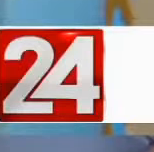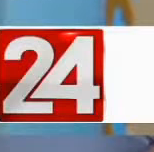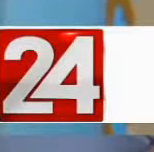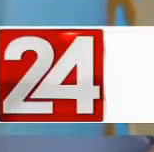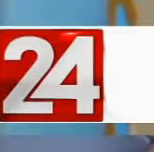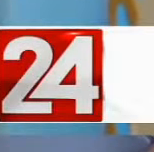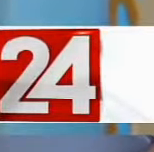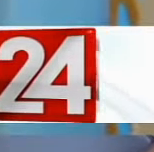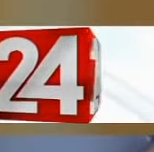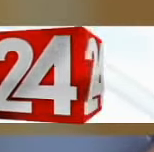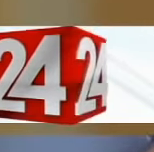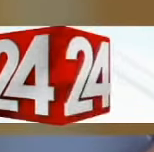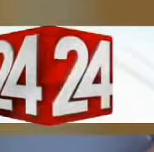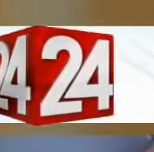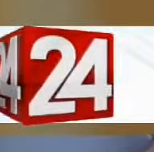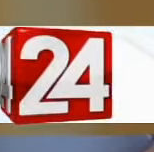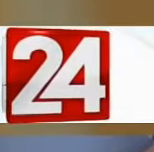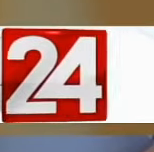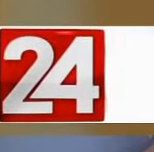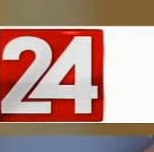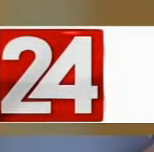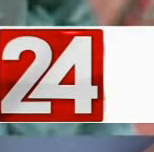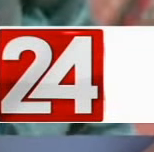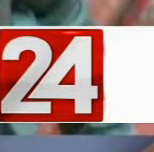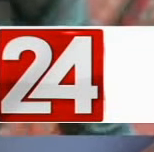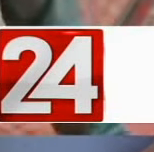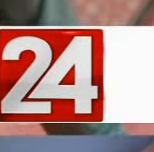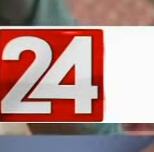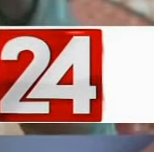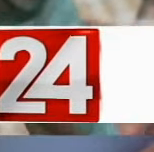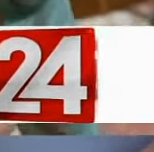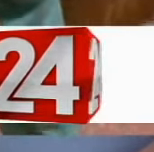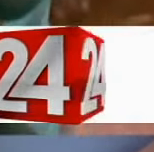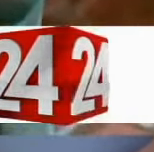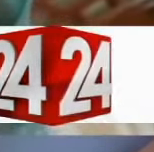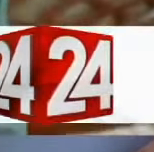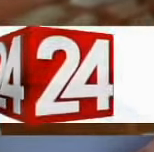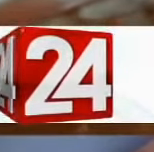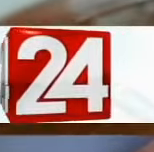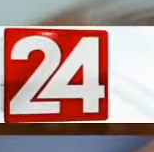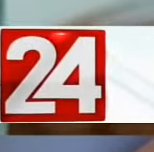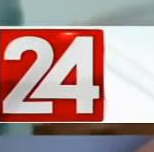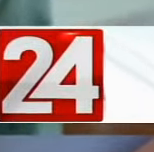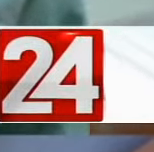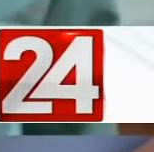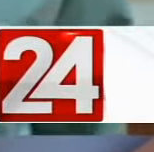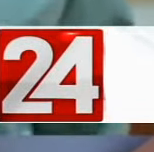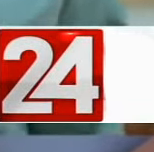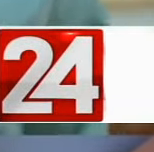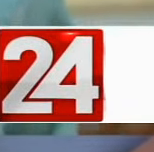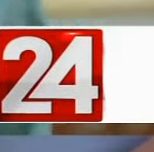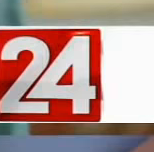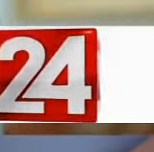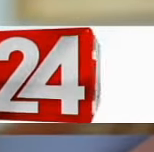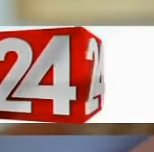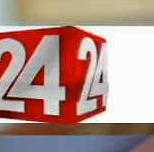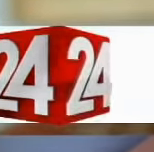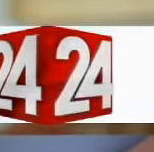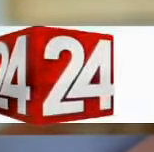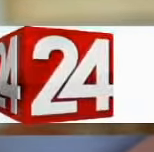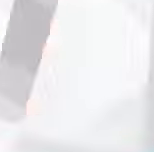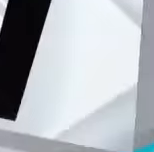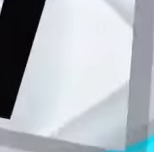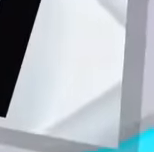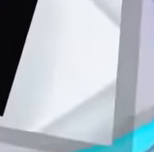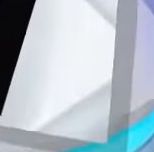At susunod na ang reaksyon ni Dennis Trillo sa feedback ng mga manonood sa Kapuso seryeng Legal